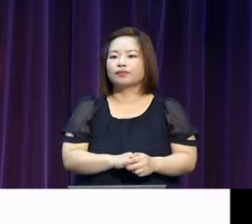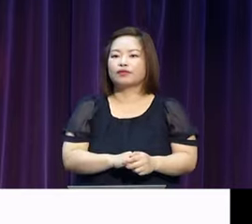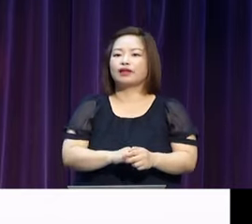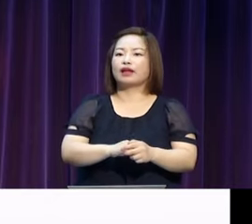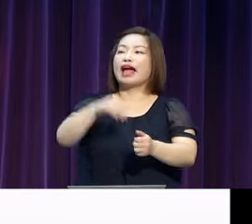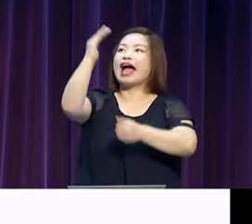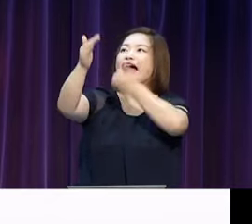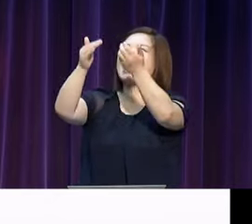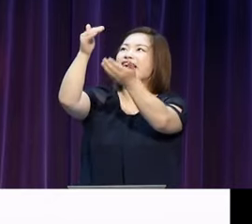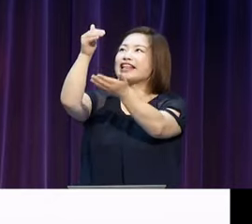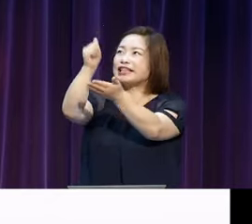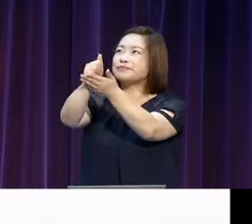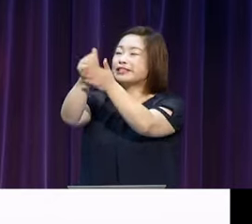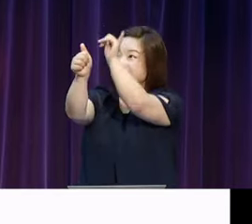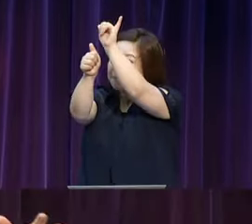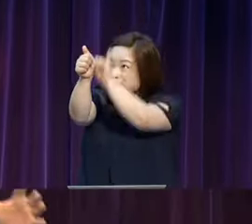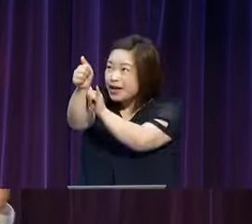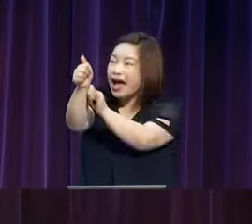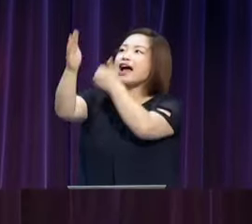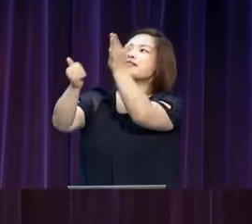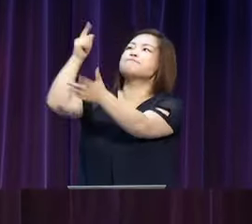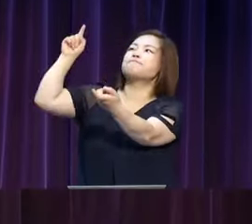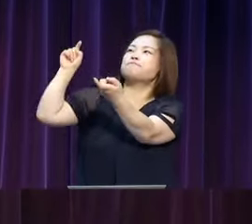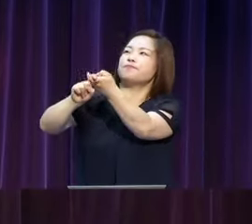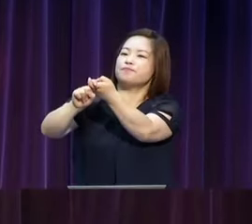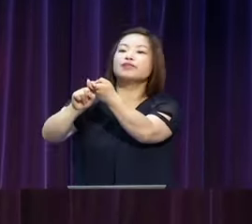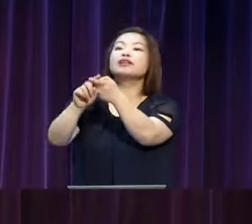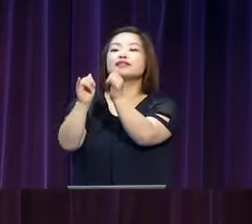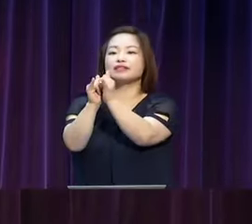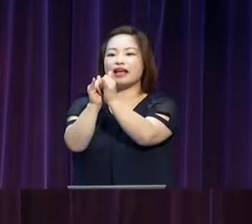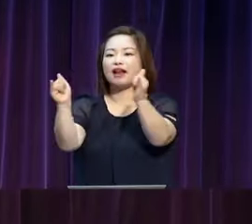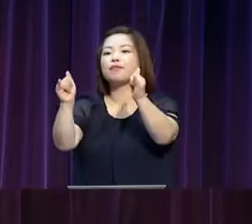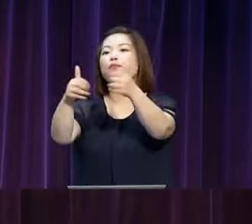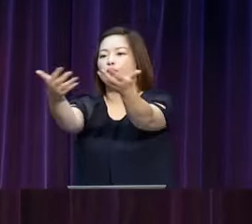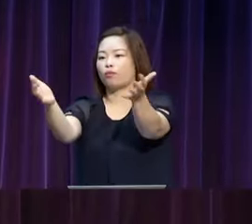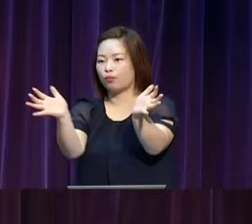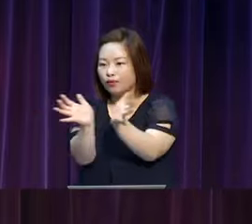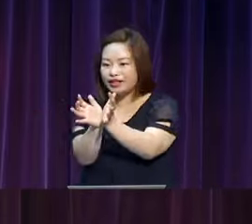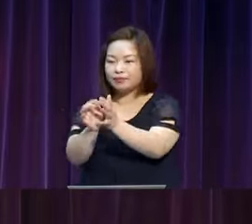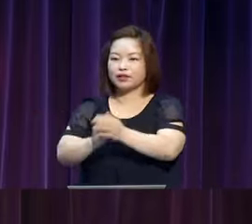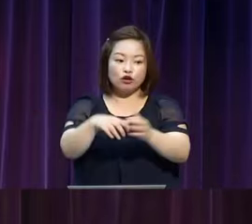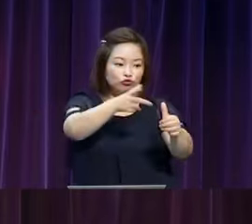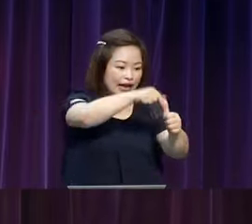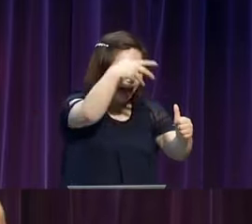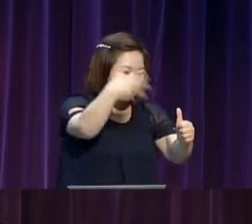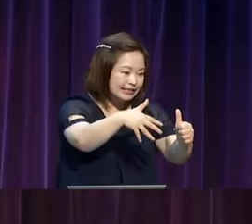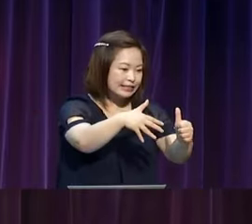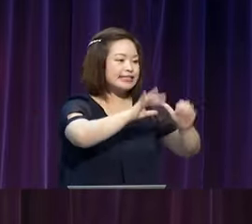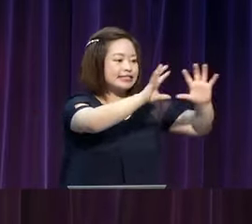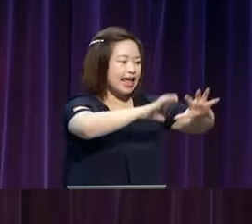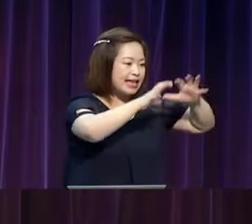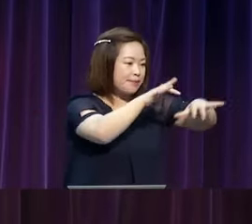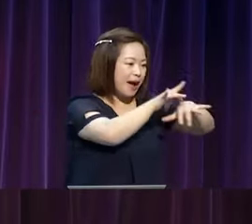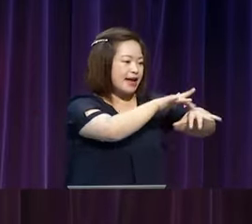하나님 편이 된 사람이야. 이 세상에는 하나님 반대편, 하나님 편 두